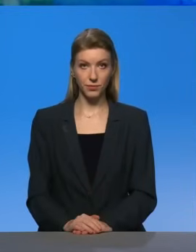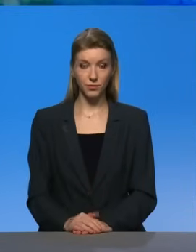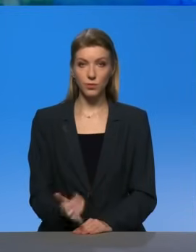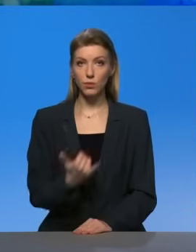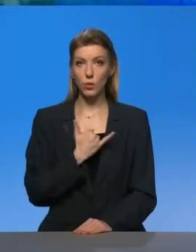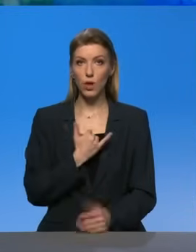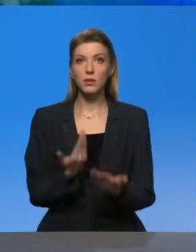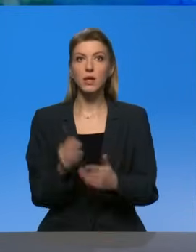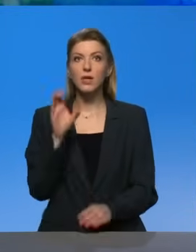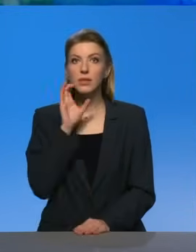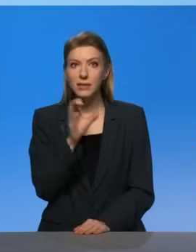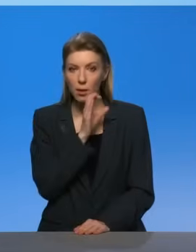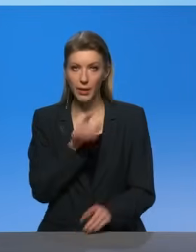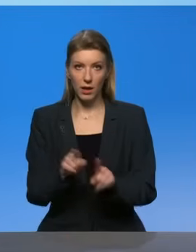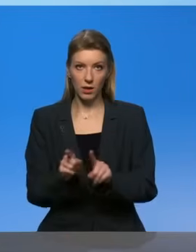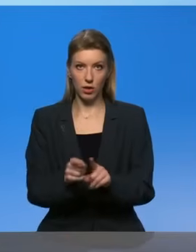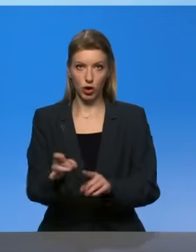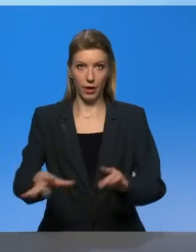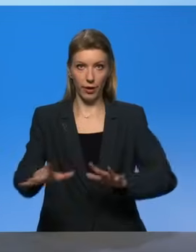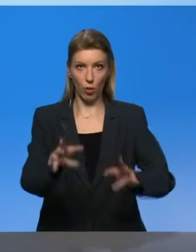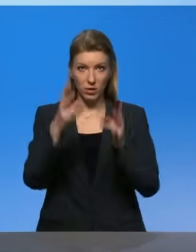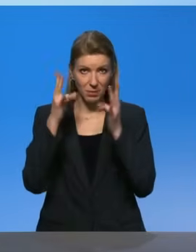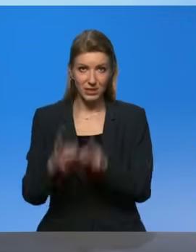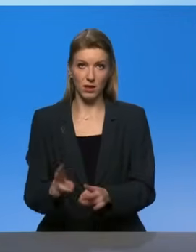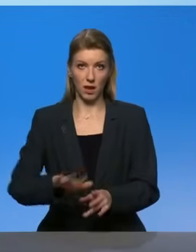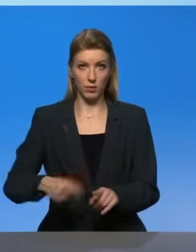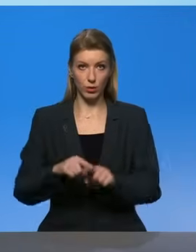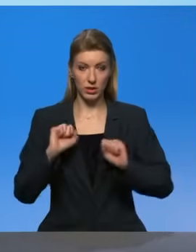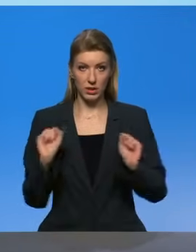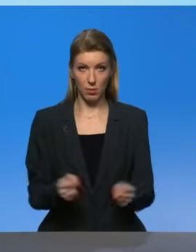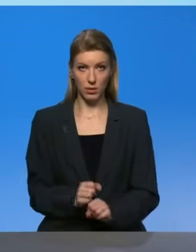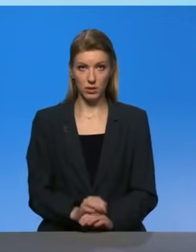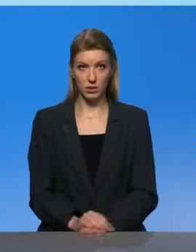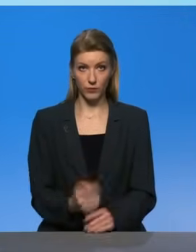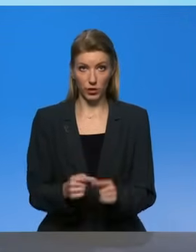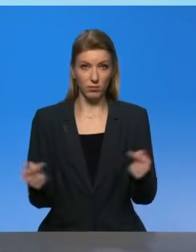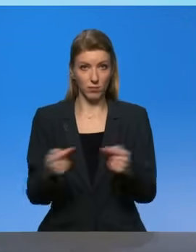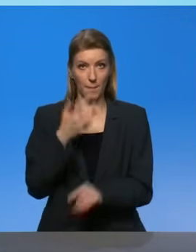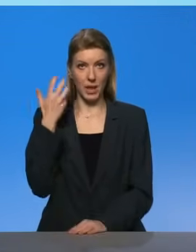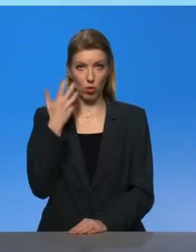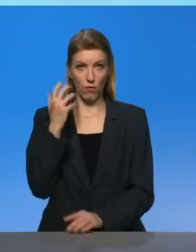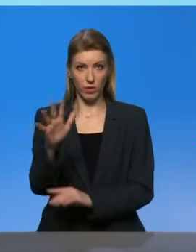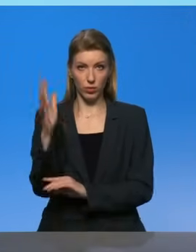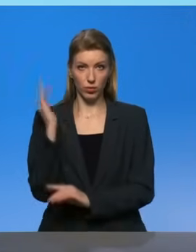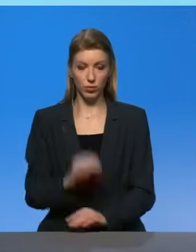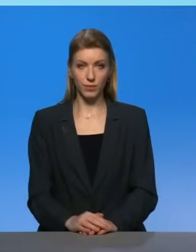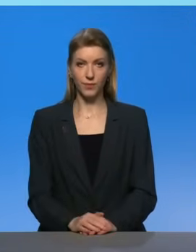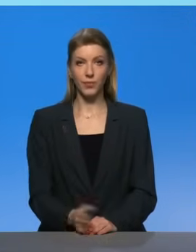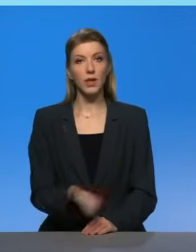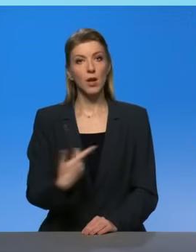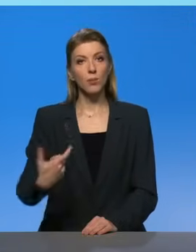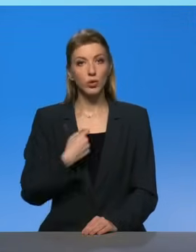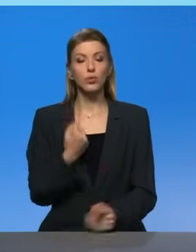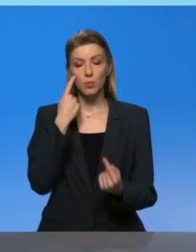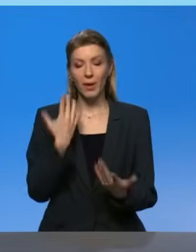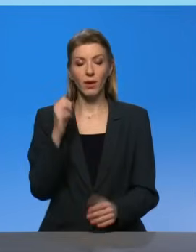в Сибири тоже регионы пострадали от этих заморозков, именно плодовые культуры. Нам вот тут пишут, понятно, осенью продукты